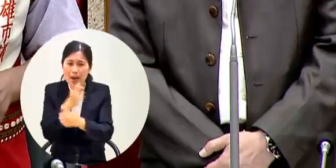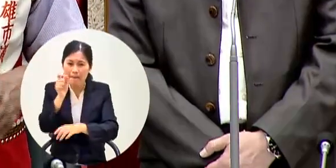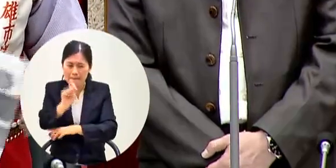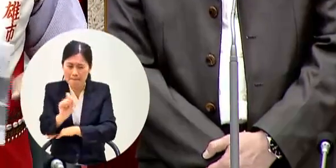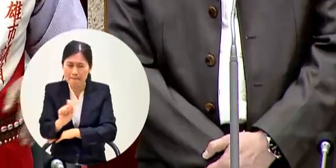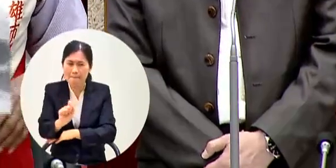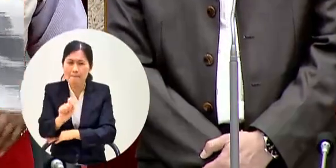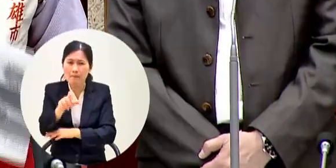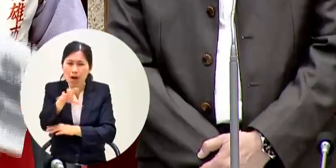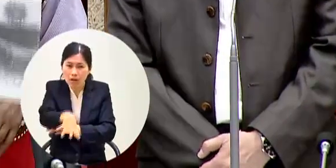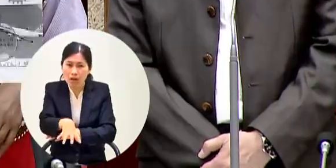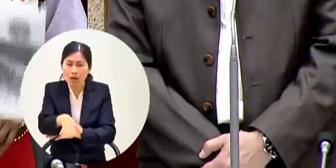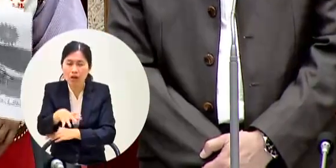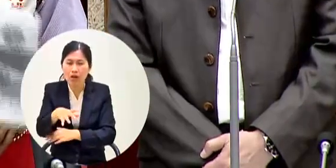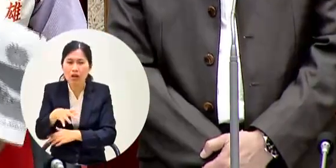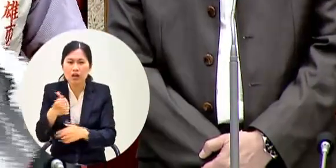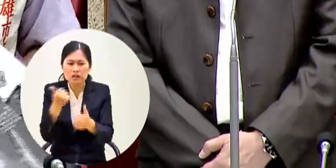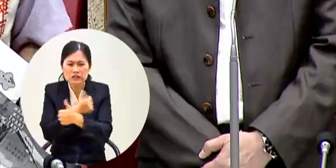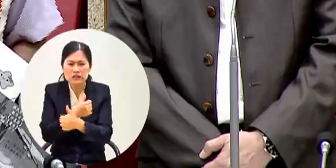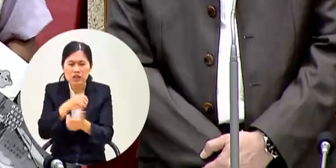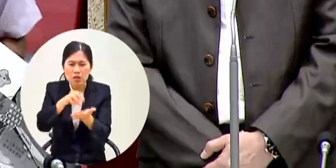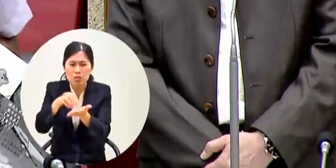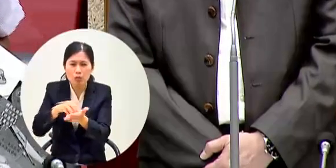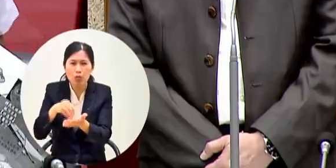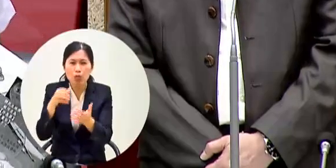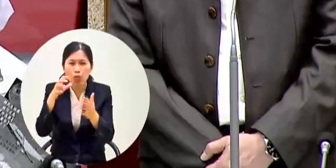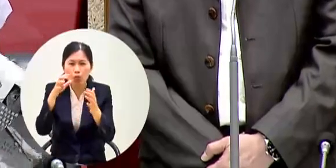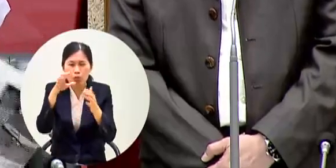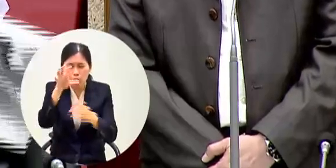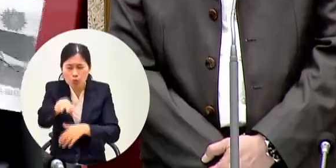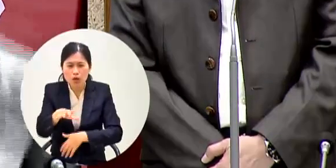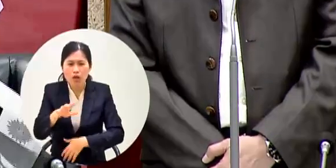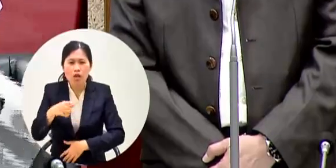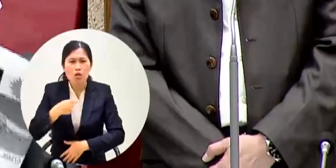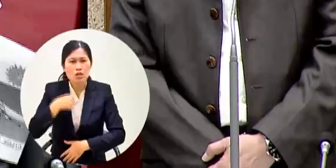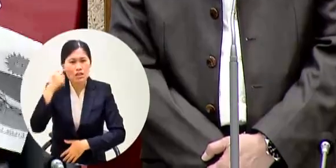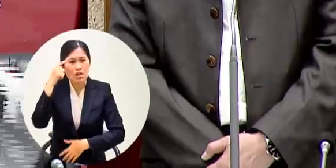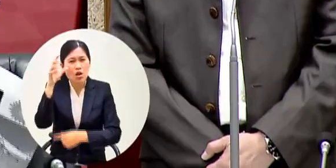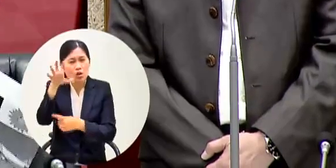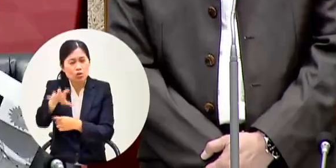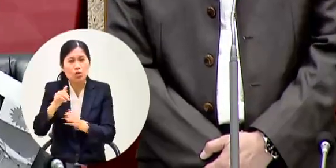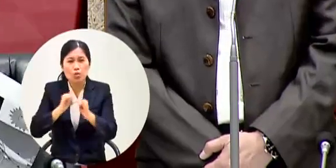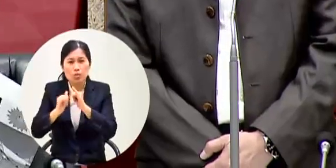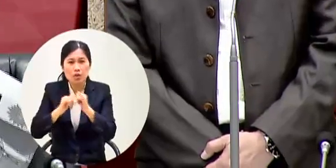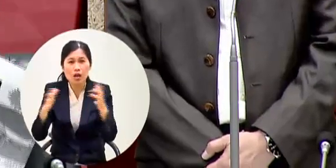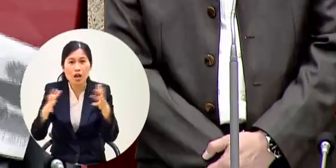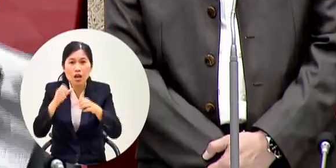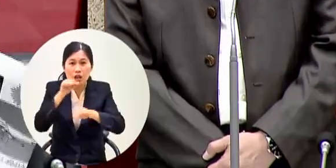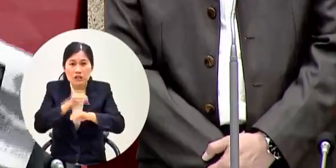几乎原乡的农会都是代办处，